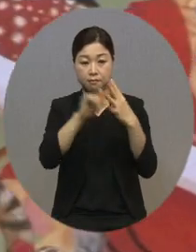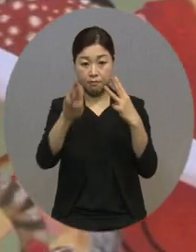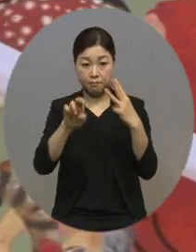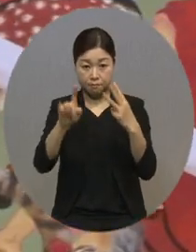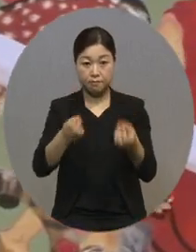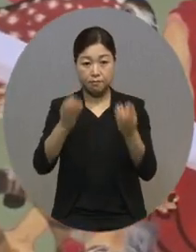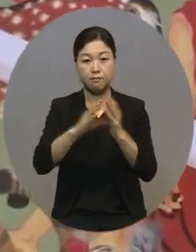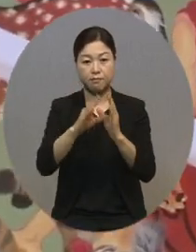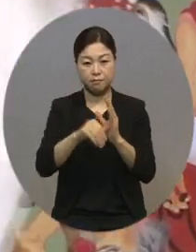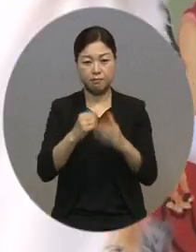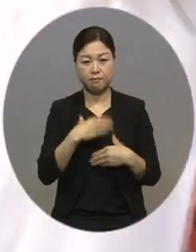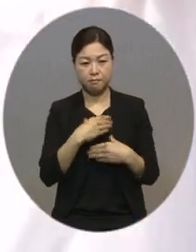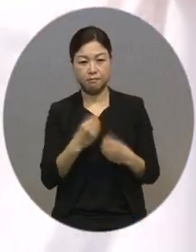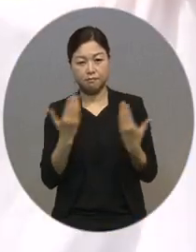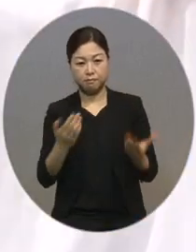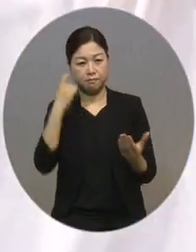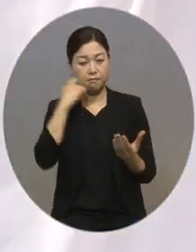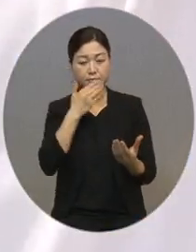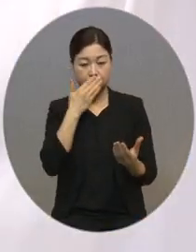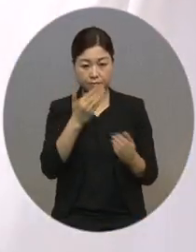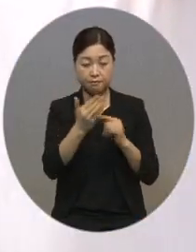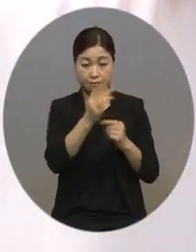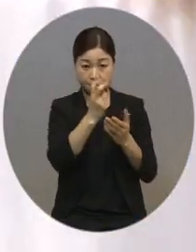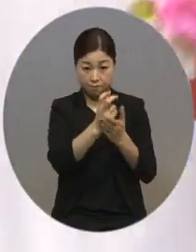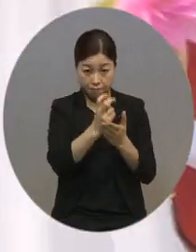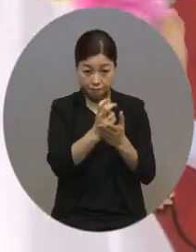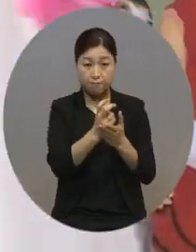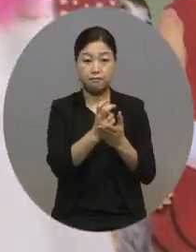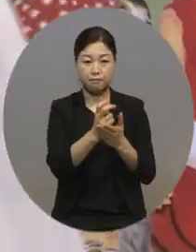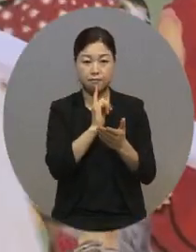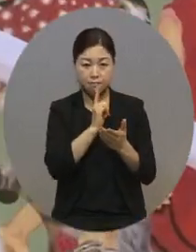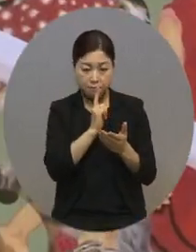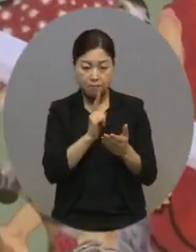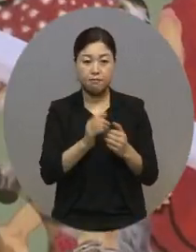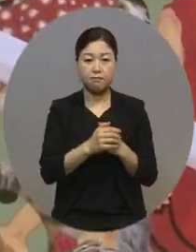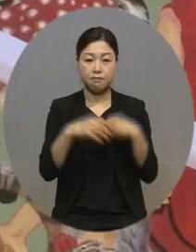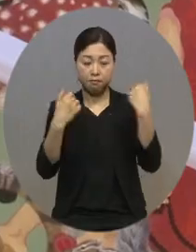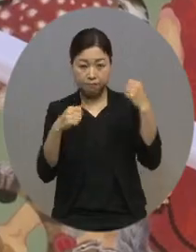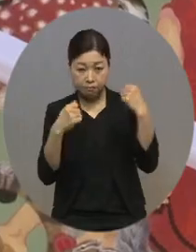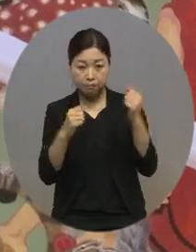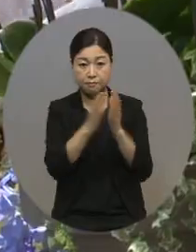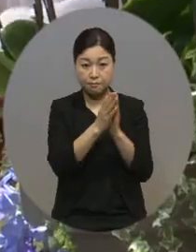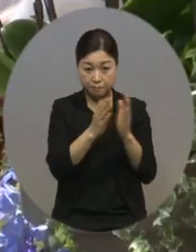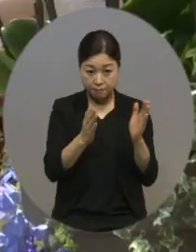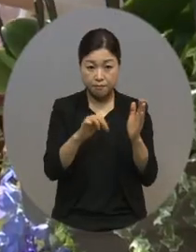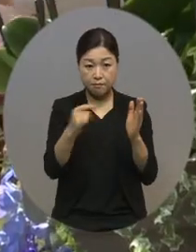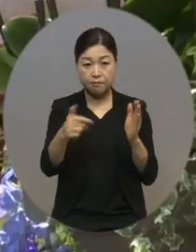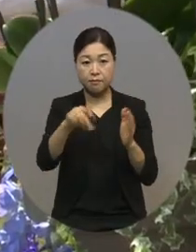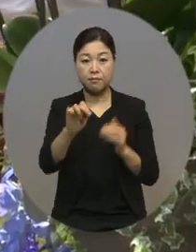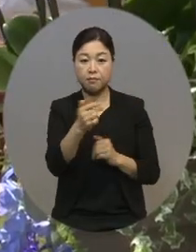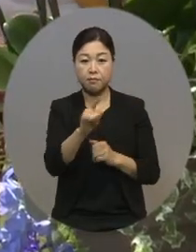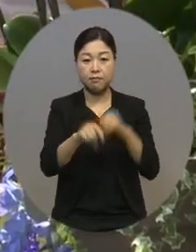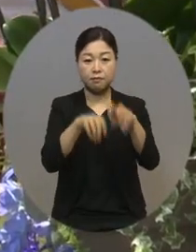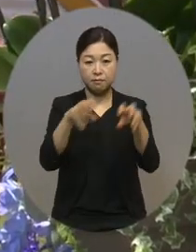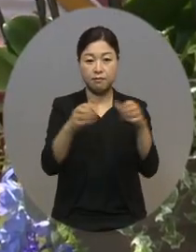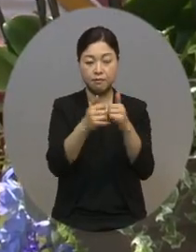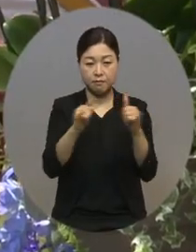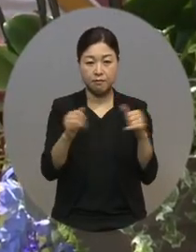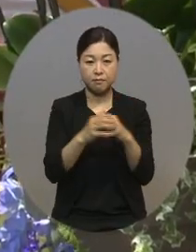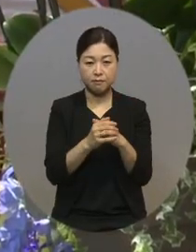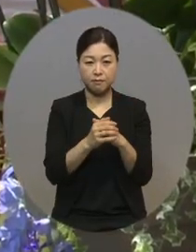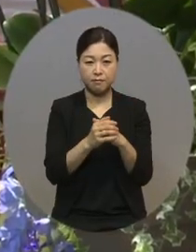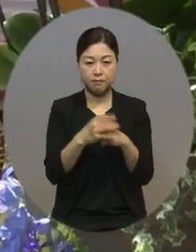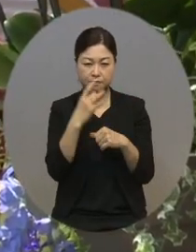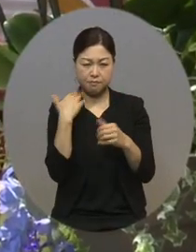행사에서는 안식과 쉼을 느낄 수 있는 법회, 작법 공연을 시작으로 청하마을 주민이